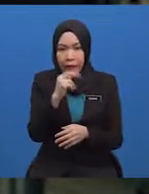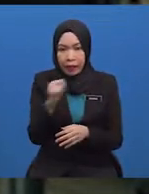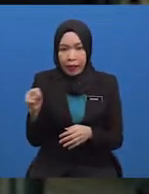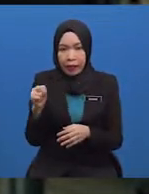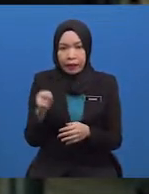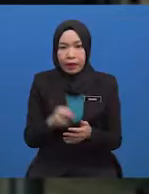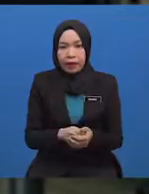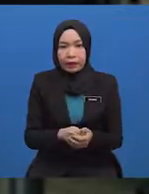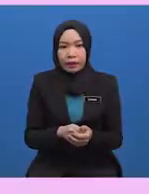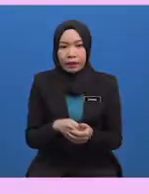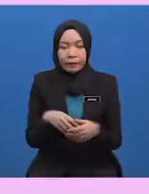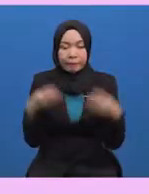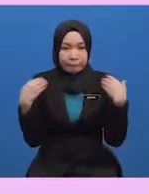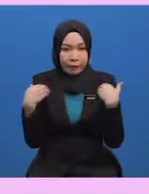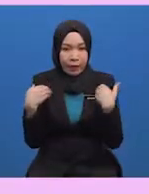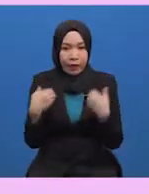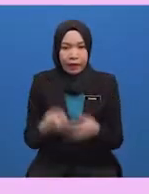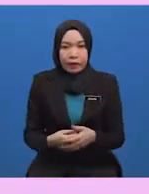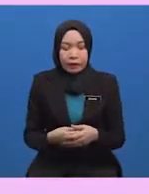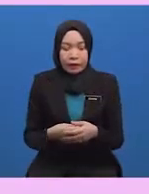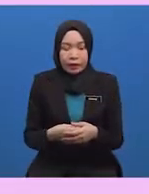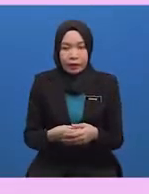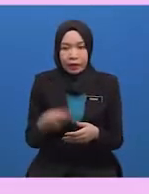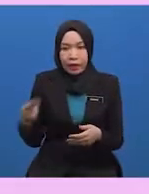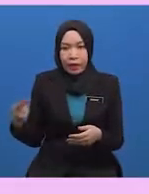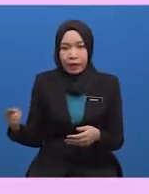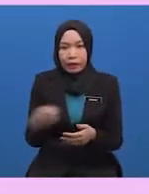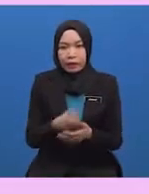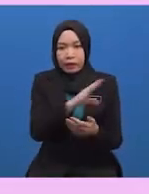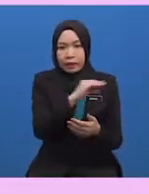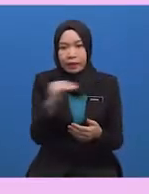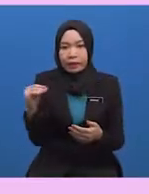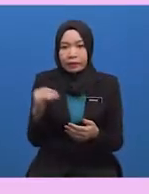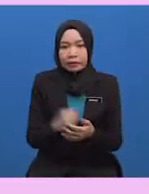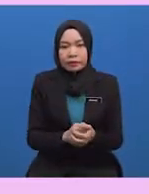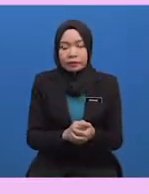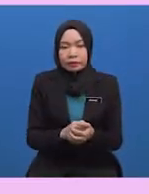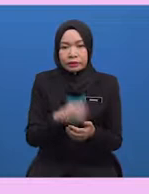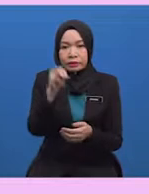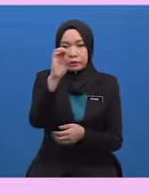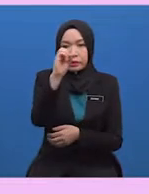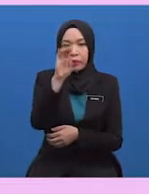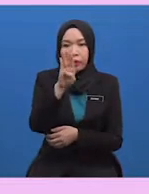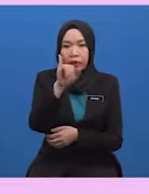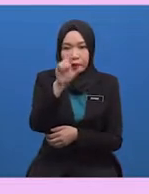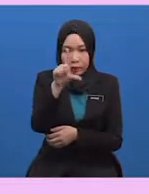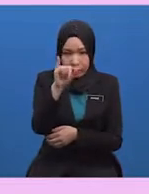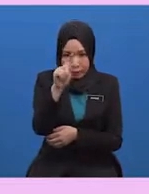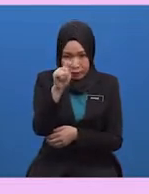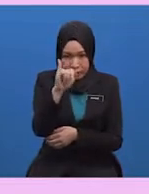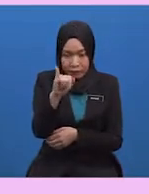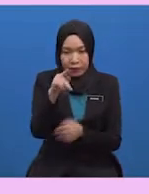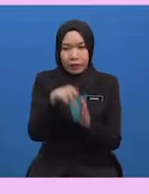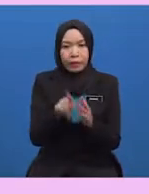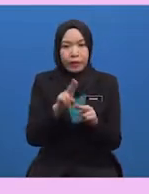dan mobiliti penduduk. Keempat, perumahan. Kualiti rumah semakin meningkat. Ini